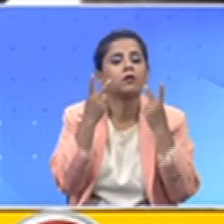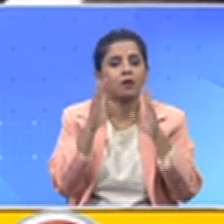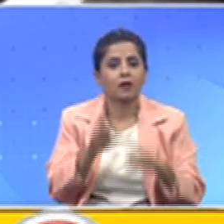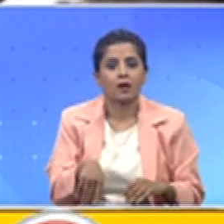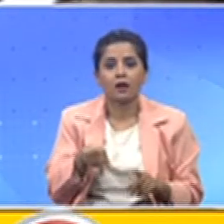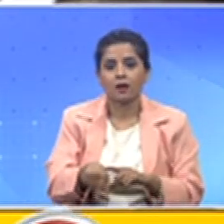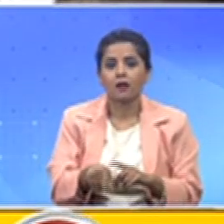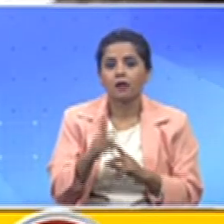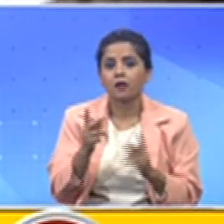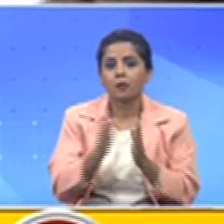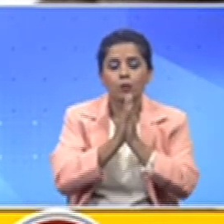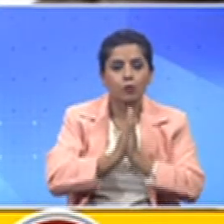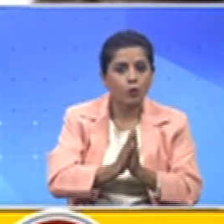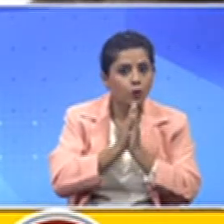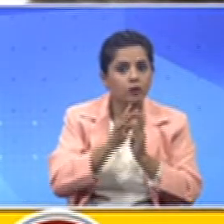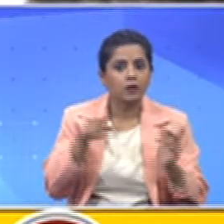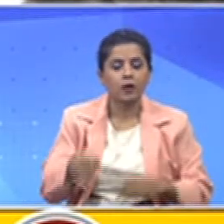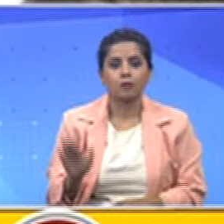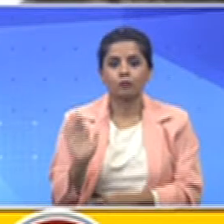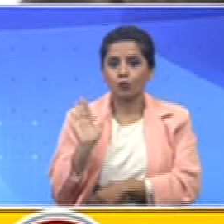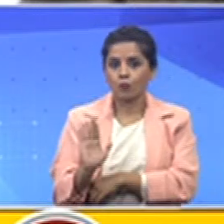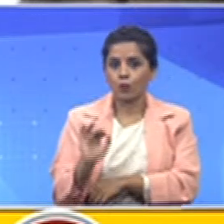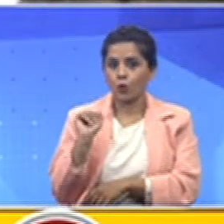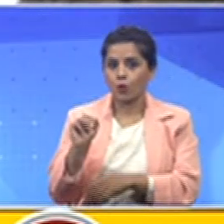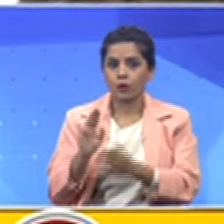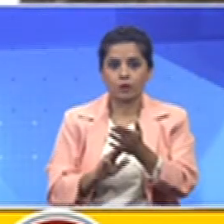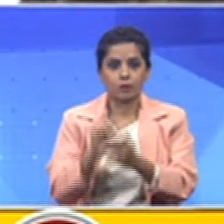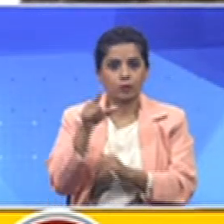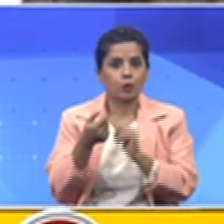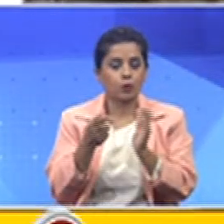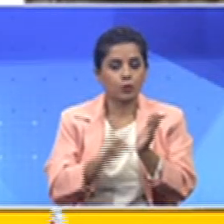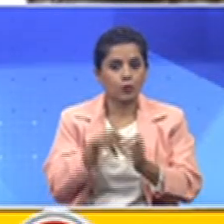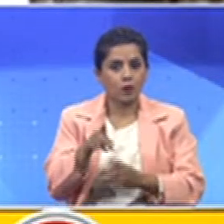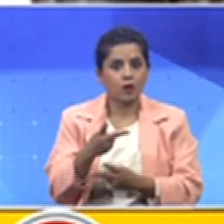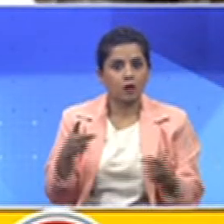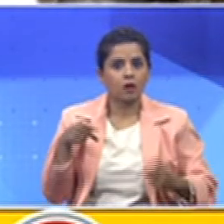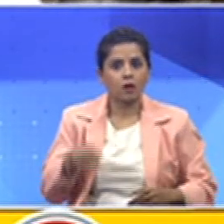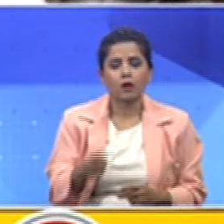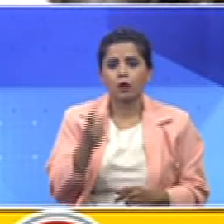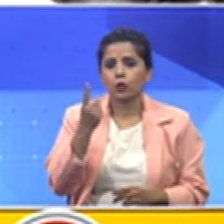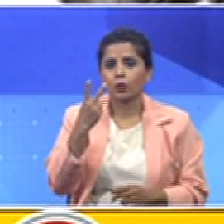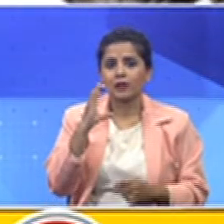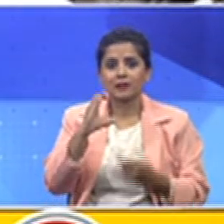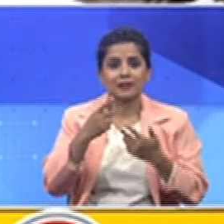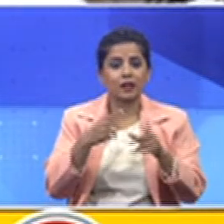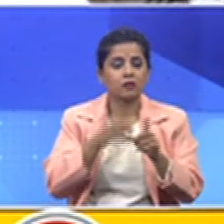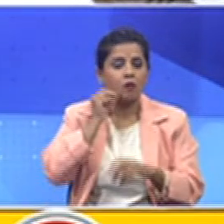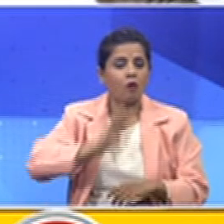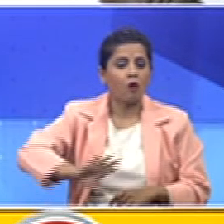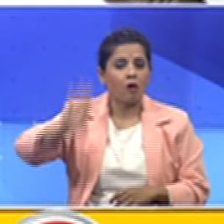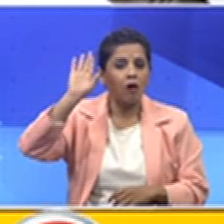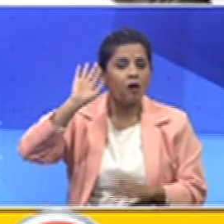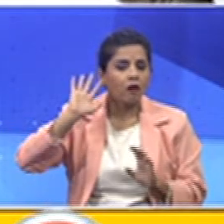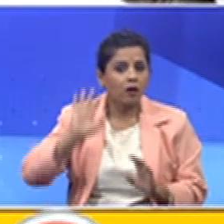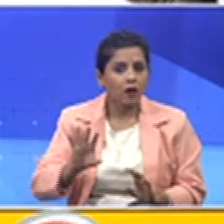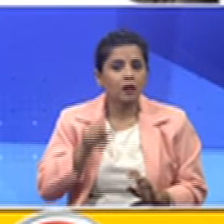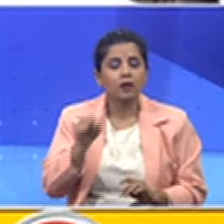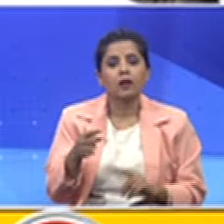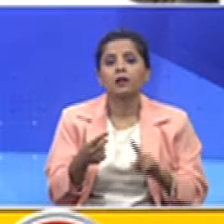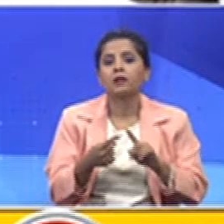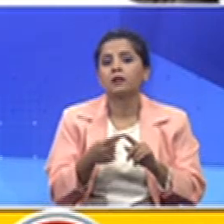देवी और भगवान मुरुगन की प्रतिमाएं तो 12वीं शताब्दी की है और तमिलनाडु